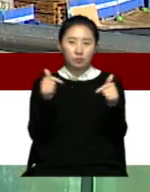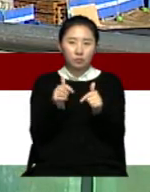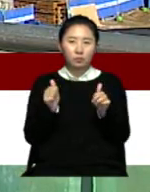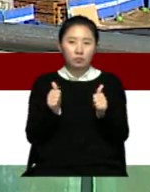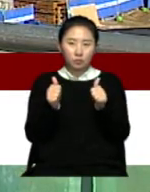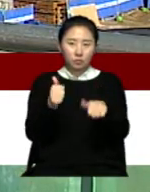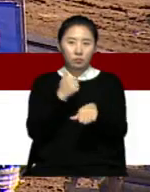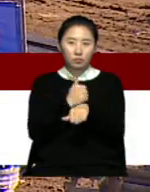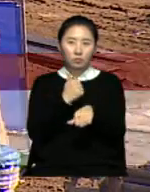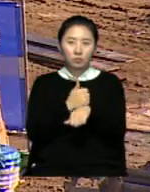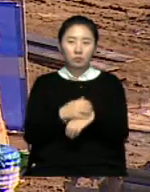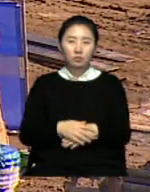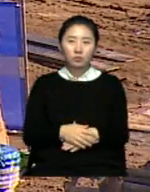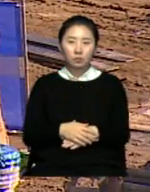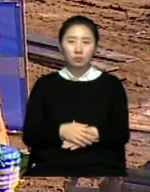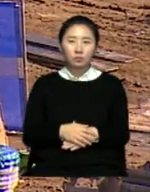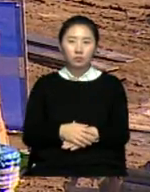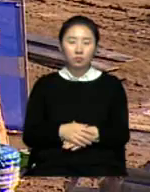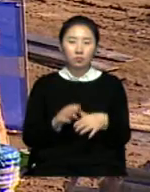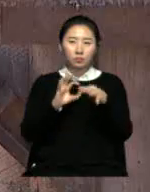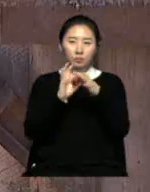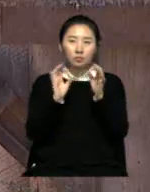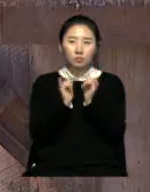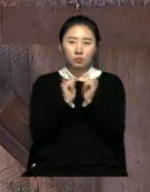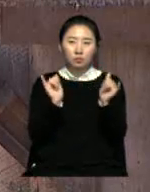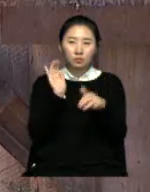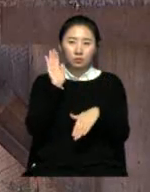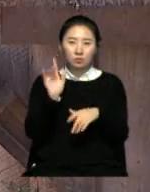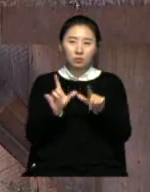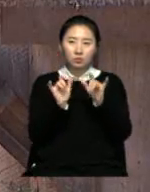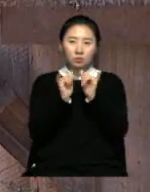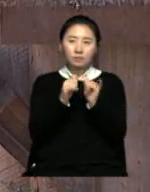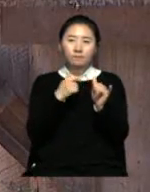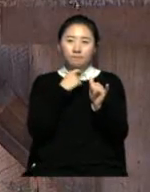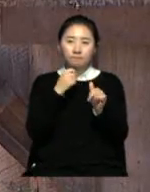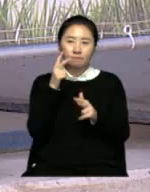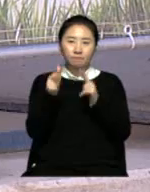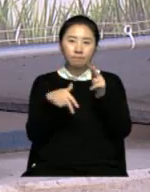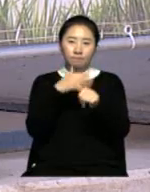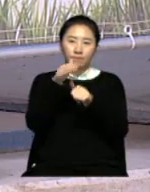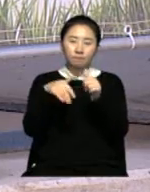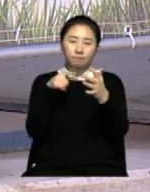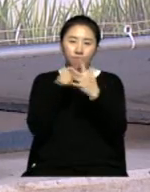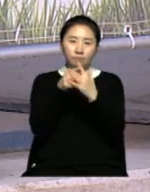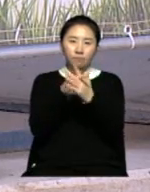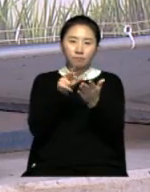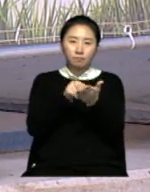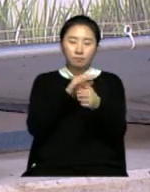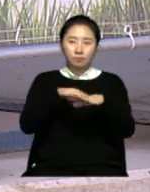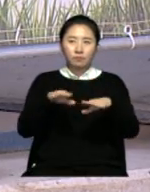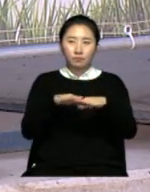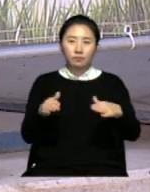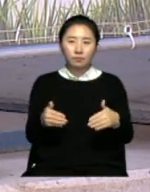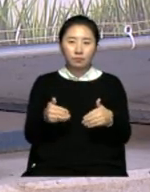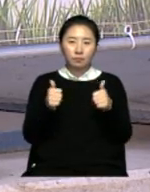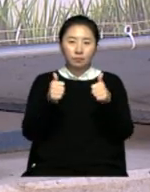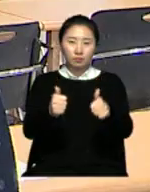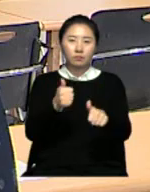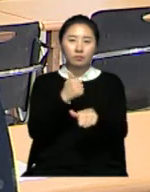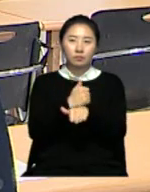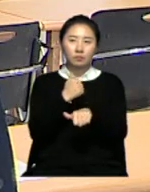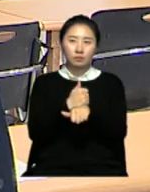지속 노력을 하겠습니다. 한편 구 관계자는 앞으로 주민들의 요구 사항을 파악해 문제 해결에 나설 계획이라고